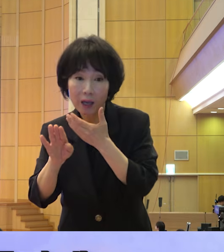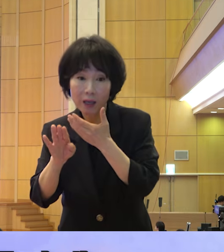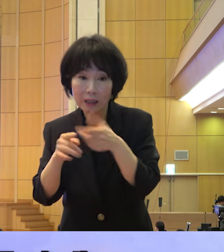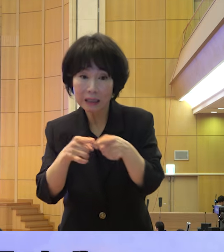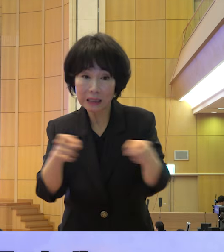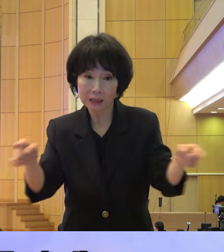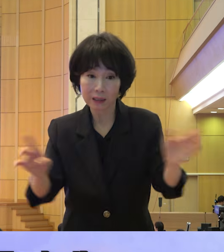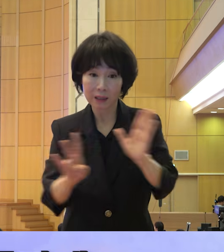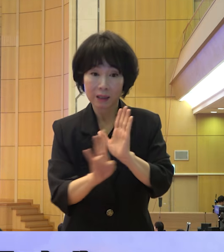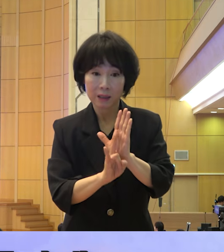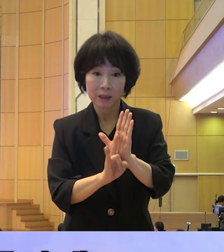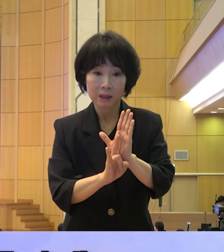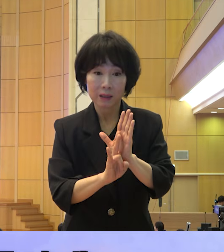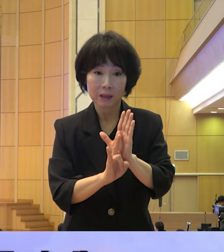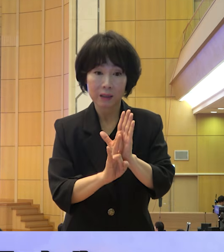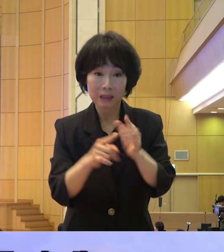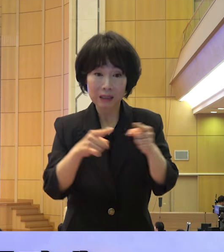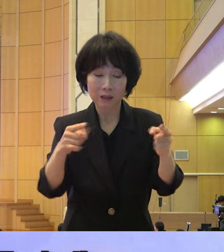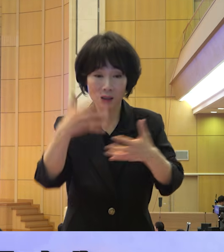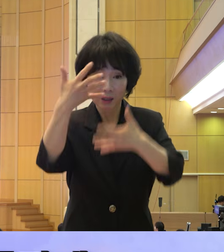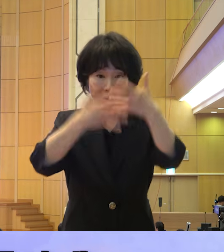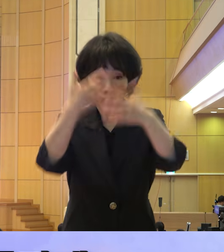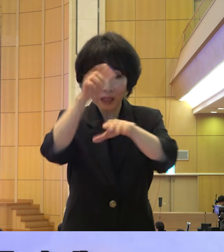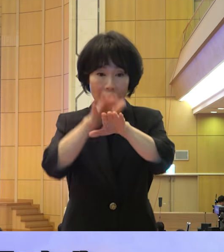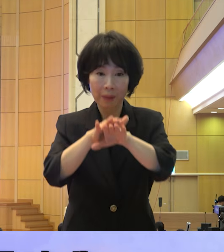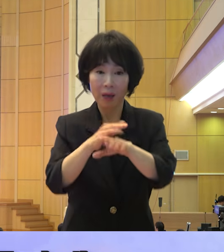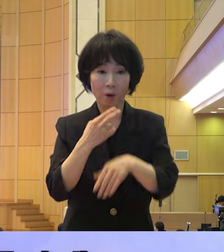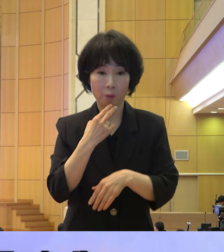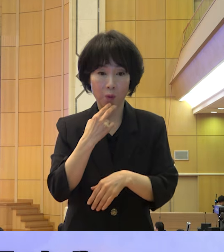계시록 영상 예배는 없습니다.